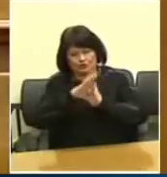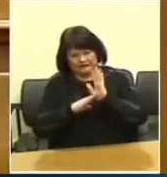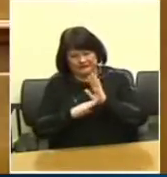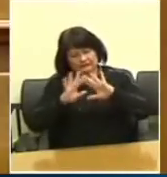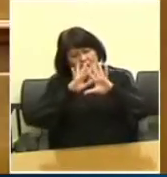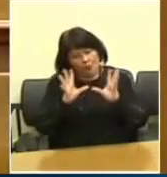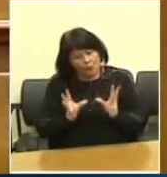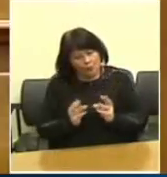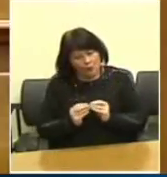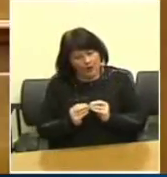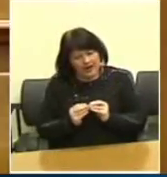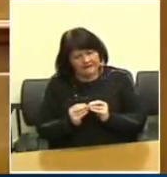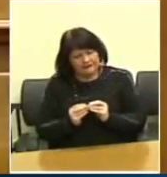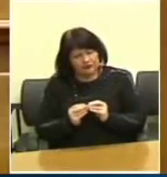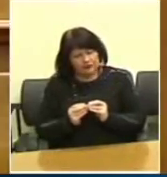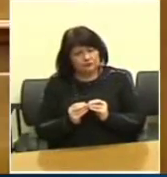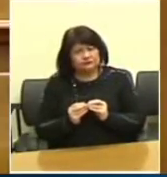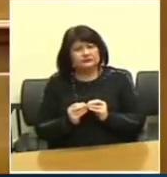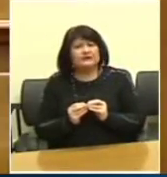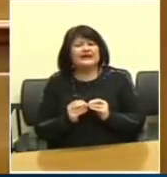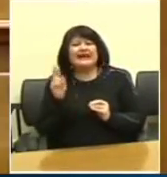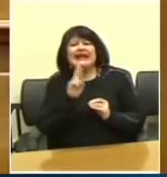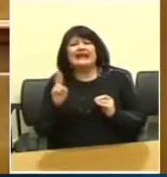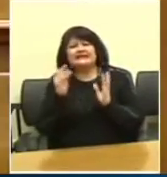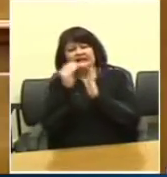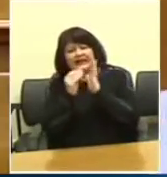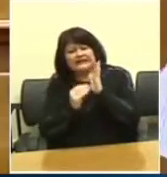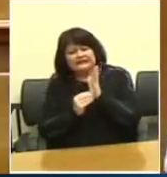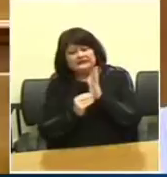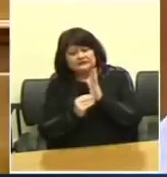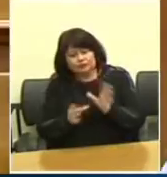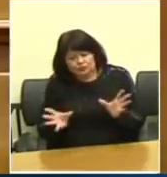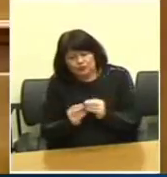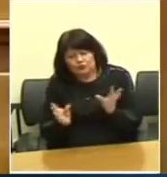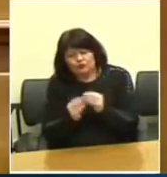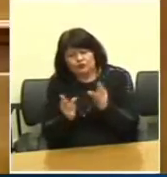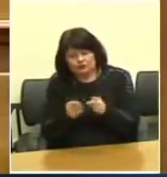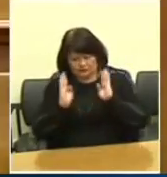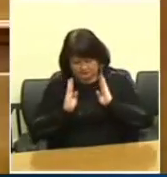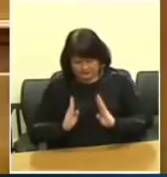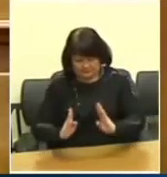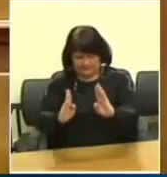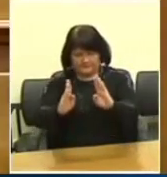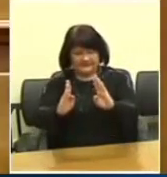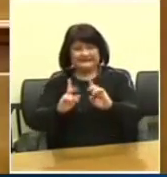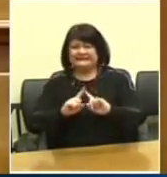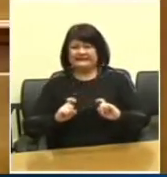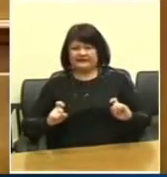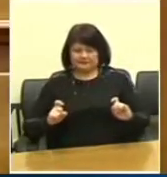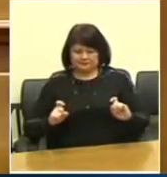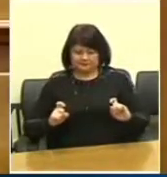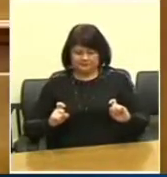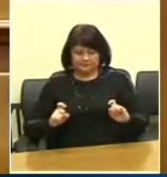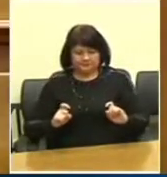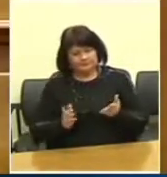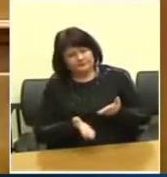ως αλληλοσυμπληρούμενες ρήτρες που λειτουργούν προς την ίδια κατεύθυνση. Ποια είναι αυτή η κατεύθυνση? Η